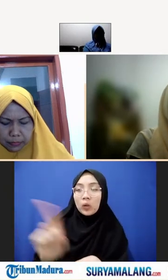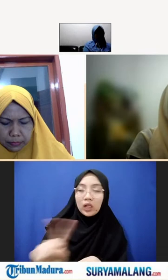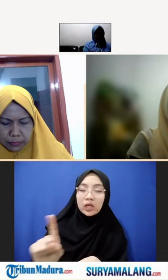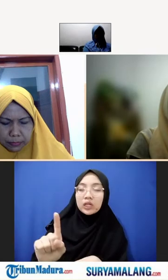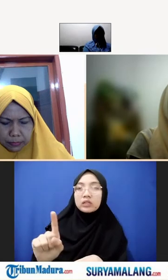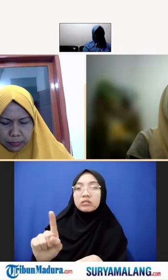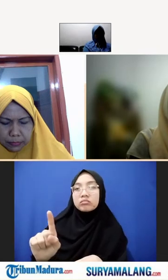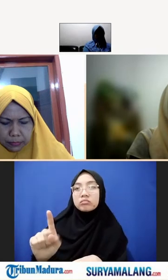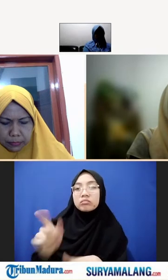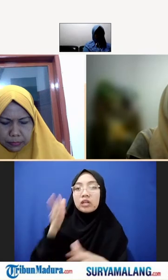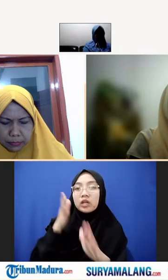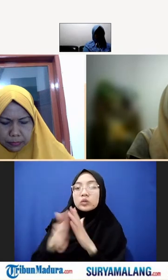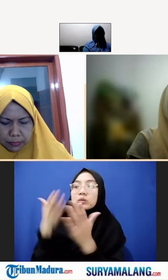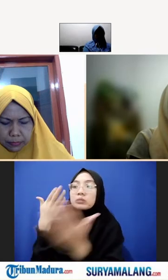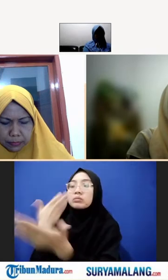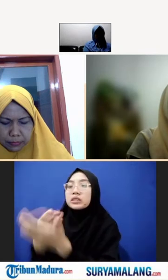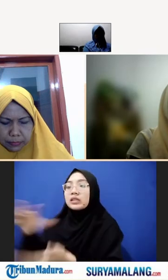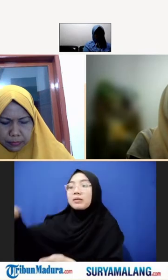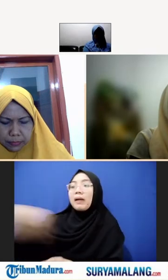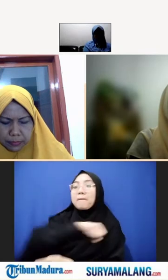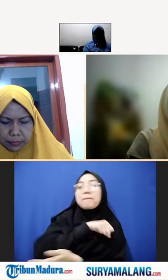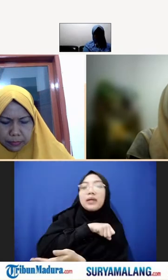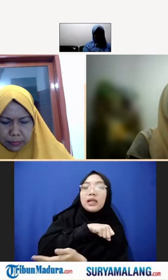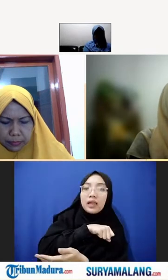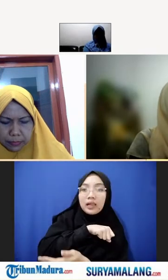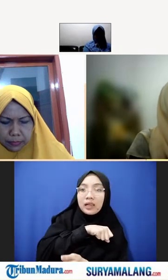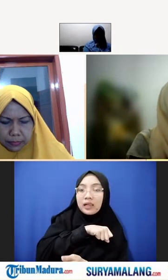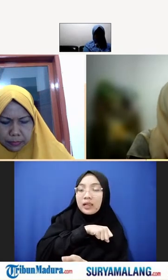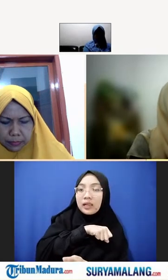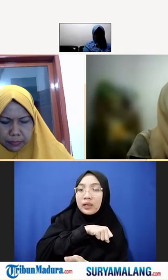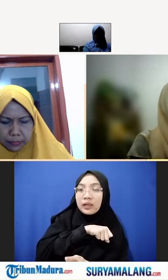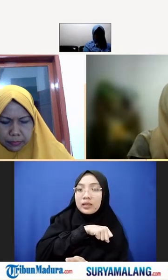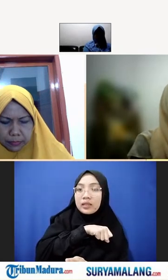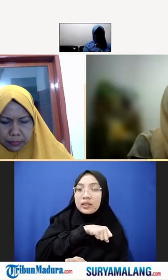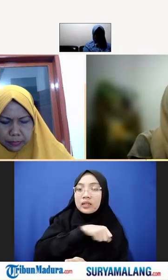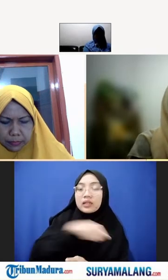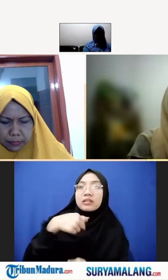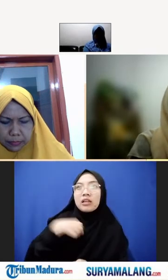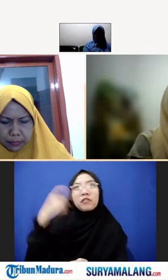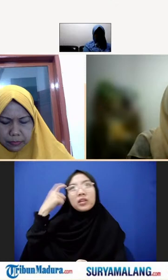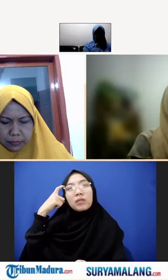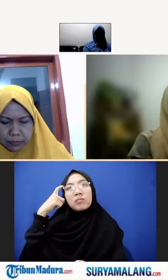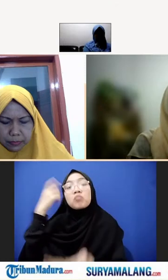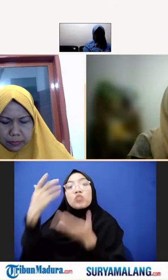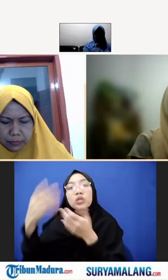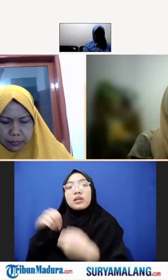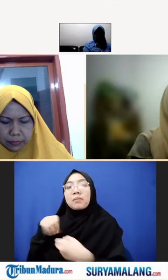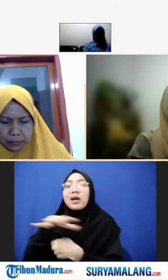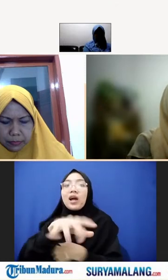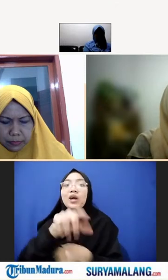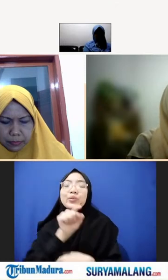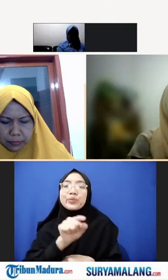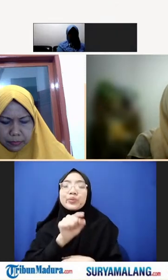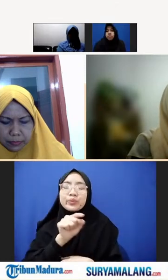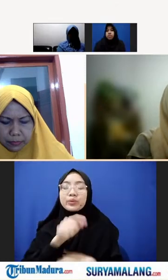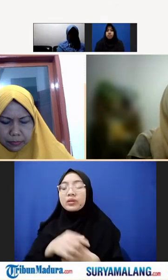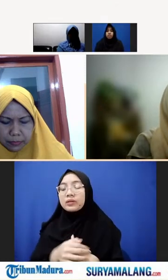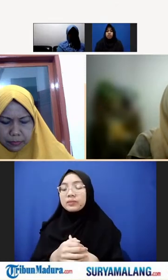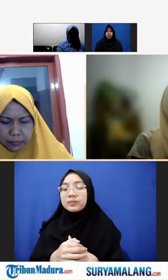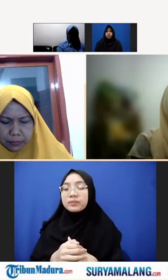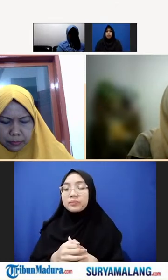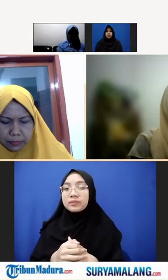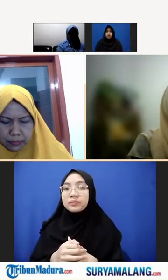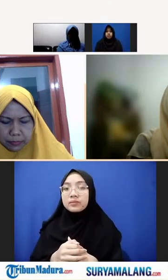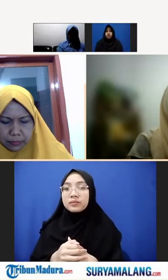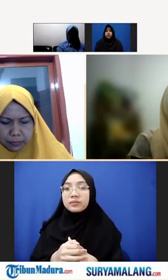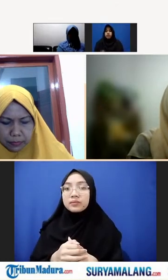langsung diminta, langsung diambil dari tangan dia. Jadi saya berpikir ini mungkin dampak dari situ gitu kan. Cuman jadi